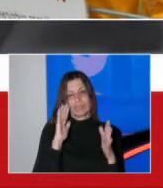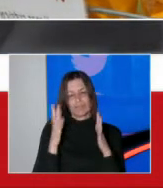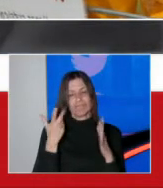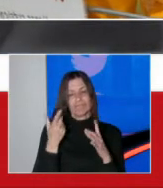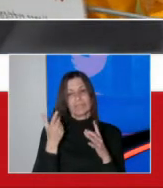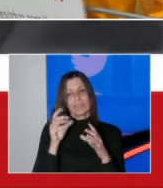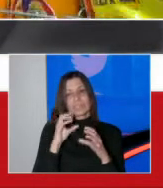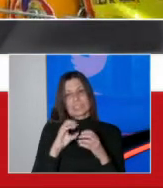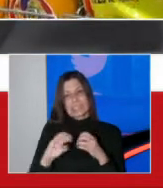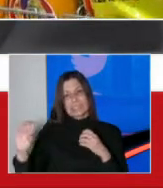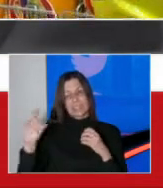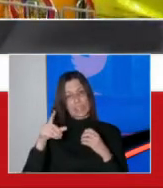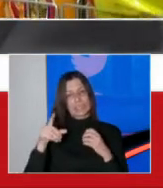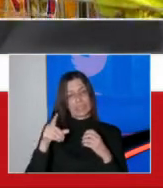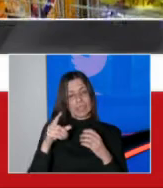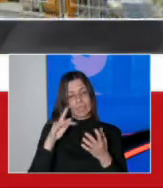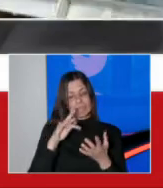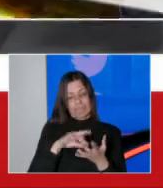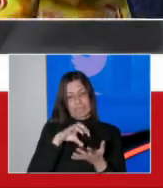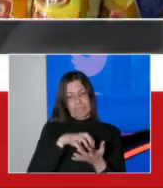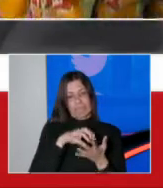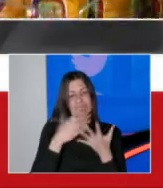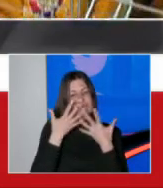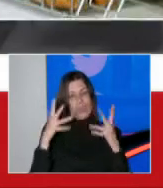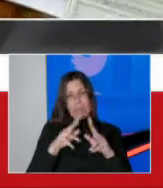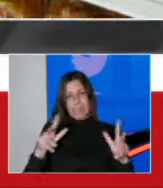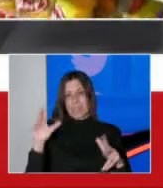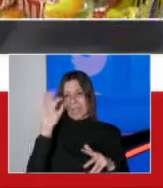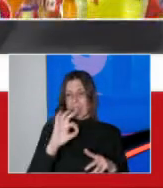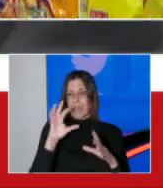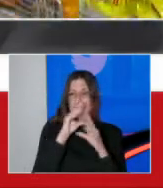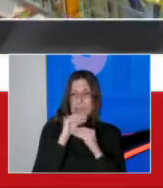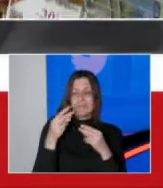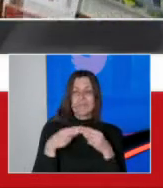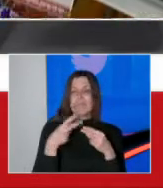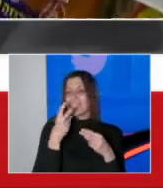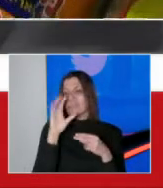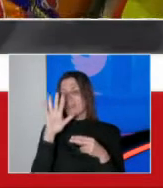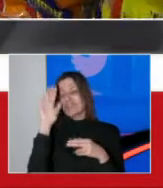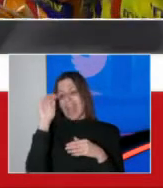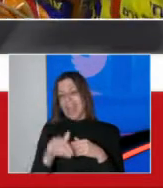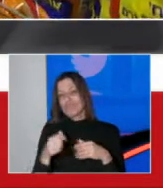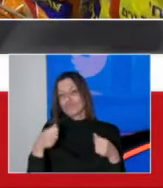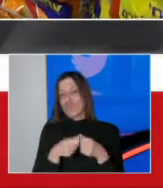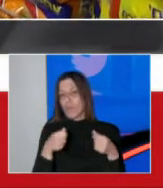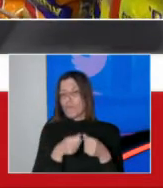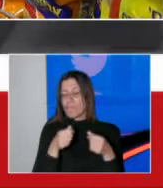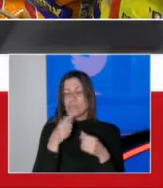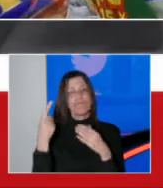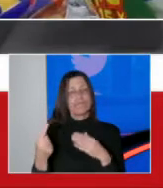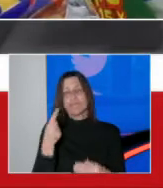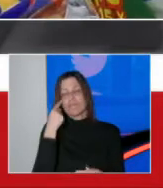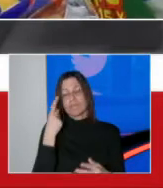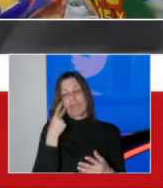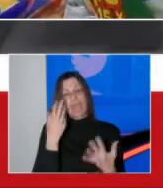נחשב לעמוד הגדול בארץ, אבל עדיין אנחנו מדברים פה על קרוב ל-25 אלף שיתופים, שזה מדהים, זה רק